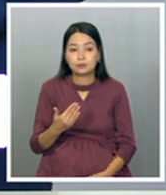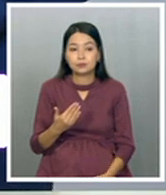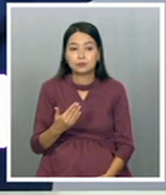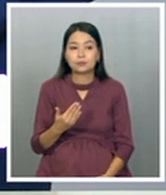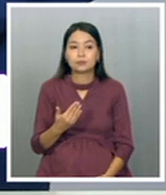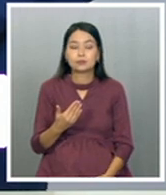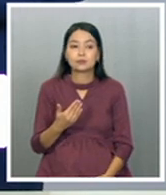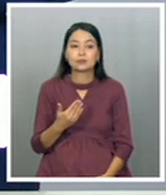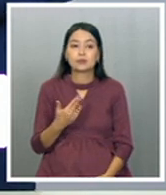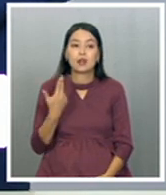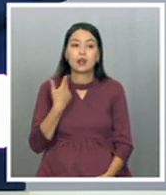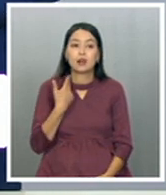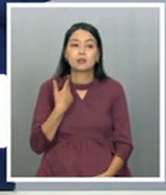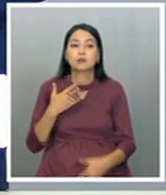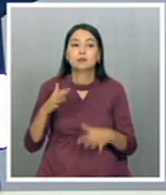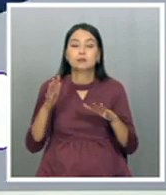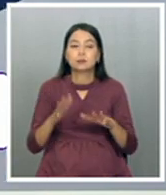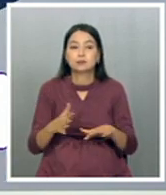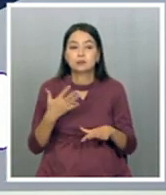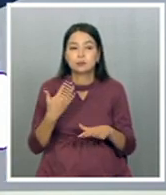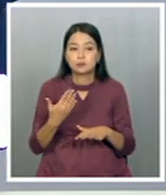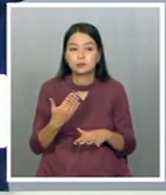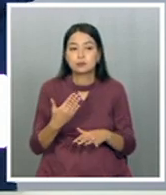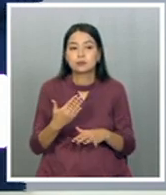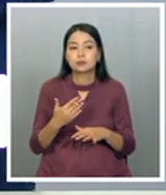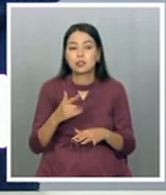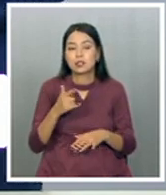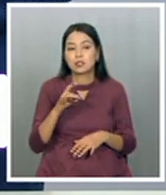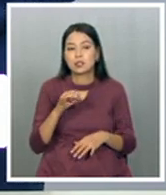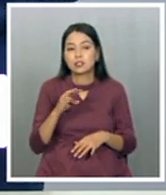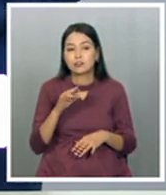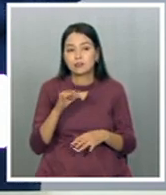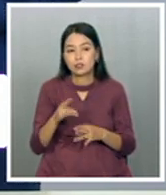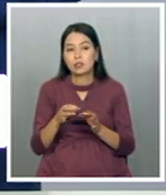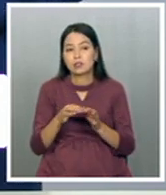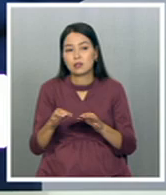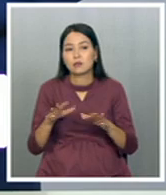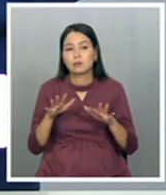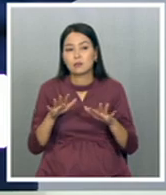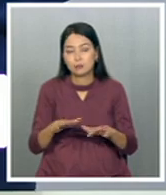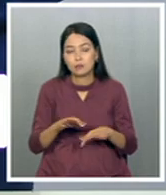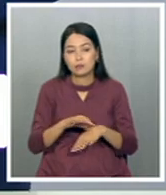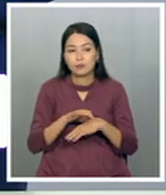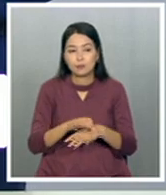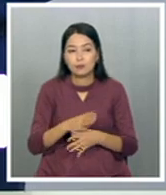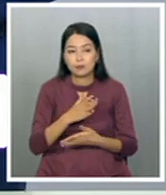қаласында орналасқан, яғни Лондон қаласының маңындағы Гринвич обсерваториясы арқылы өтеді.